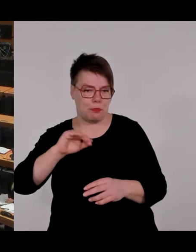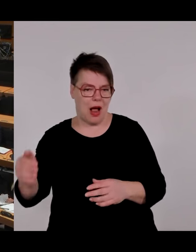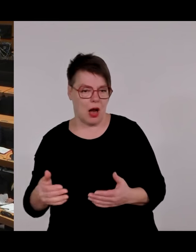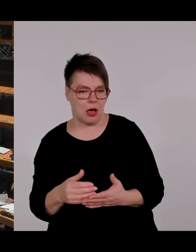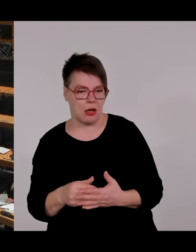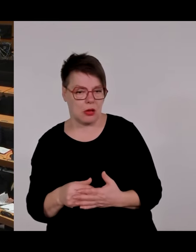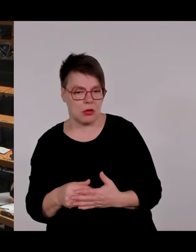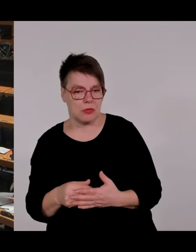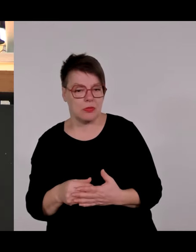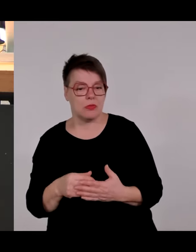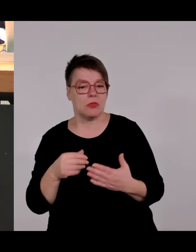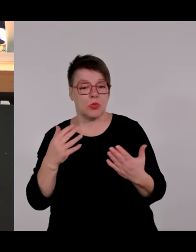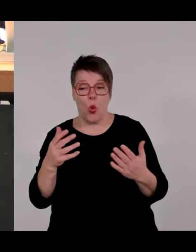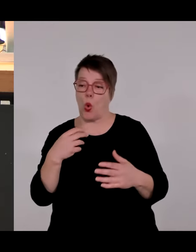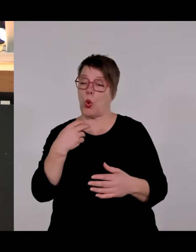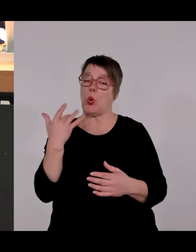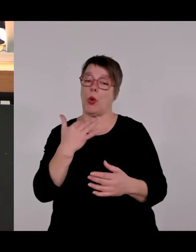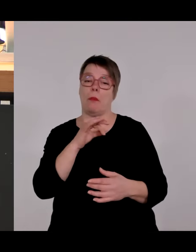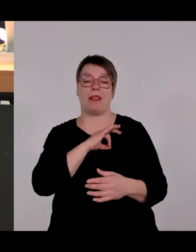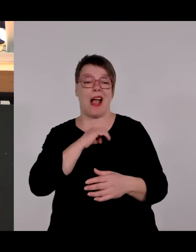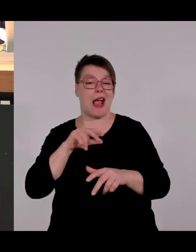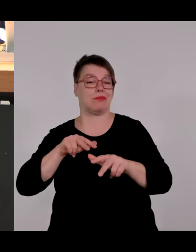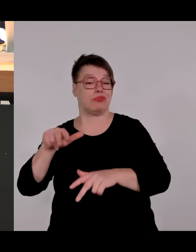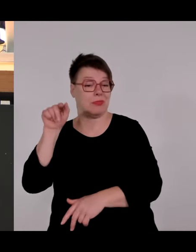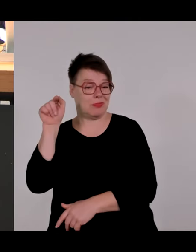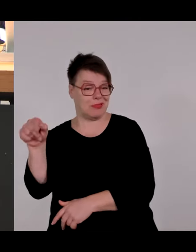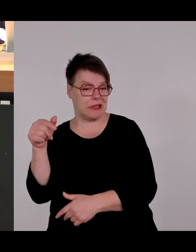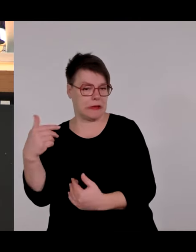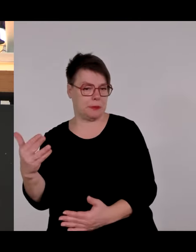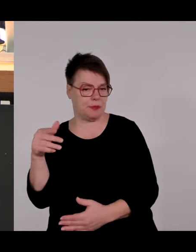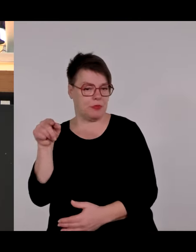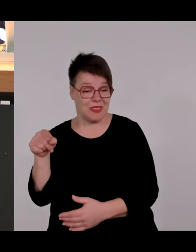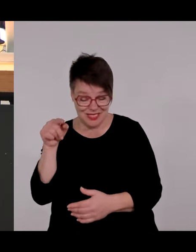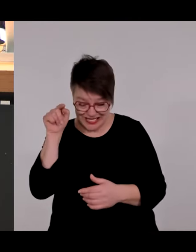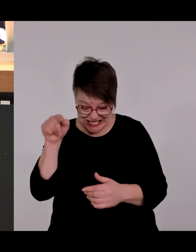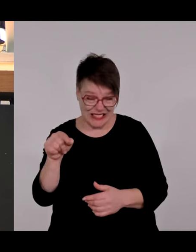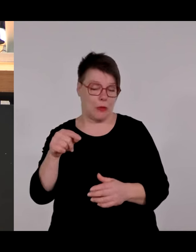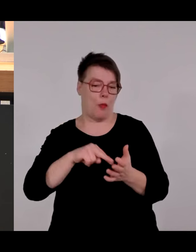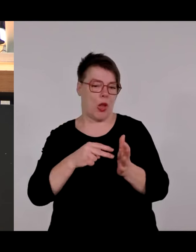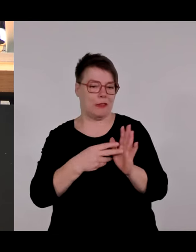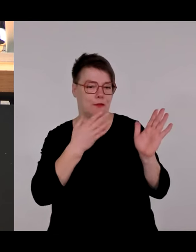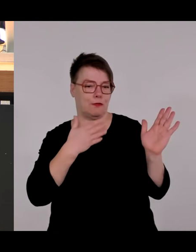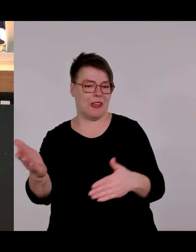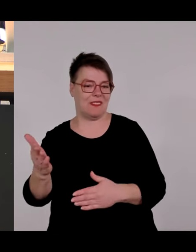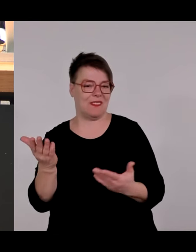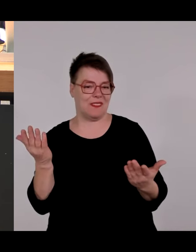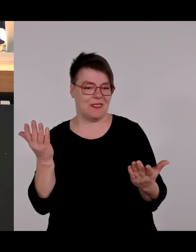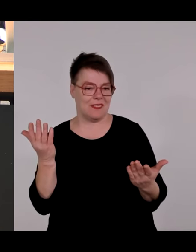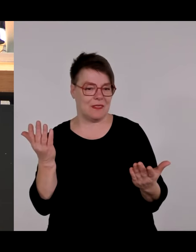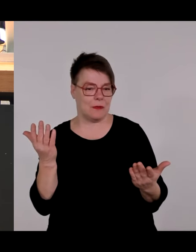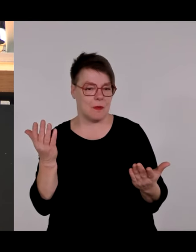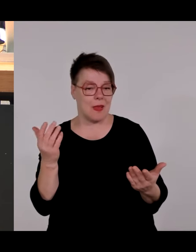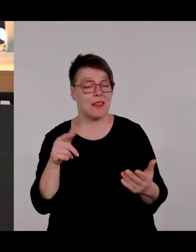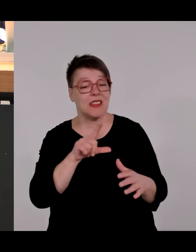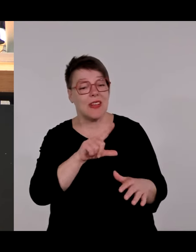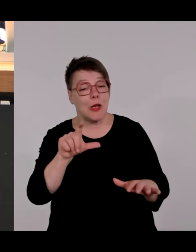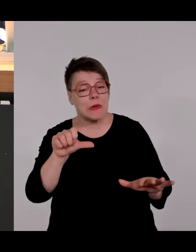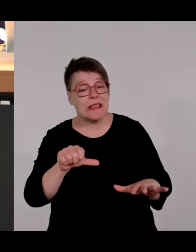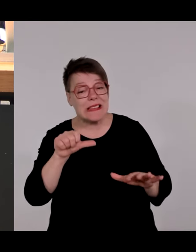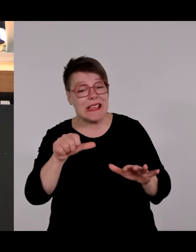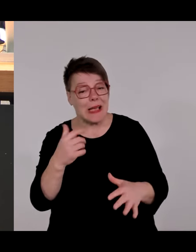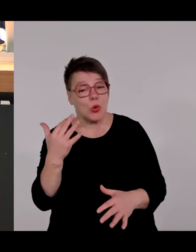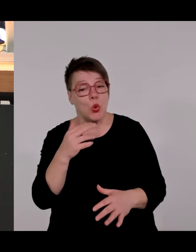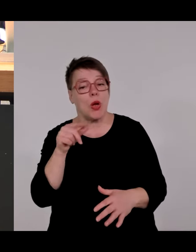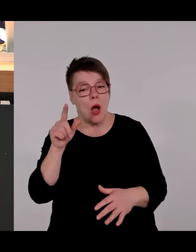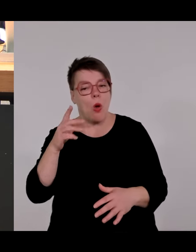2016 kommen die Grünen auch im Land Berlin in den Senat. Sie stellen die Regierung. Es kommt zur Novellierung von Polizeigesetzen und es kommt zur